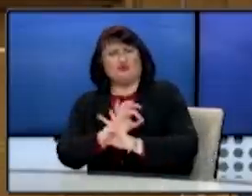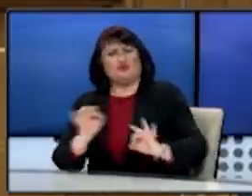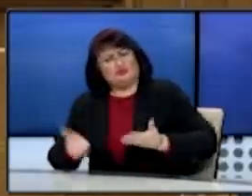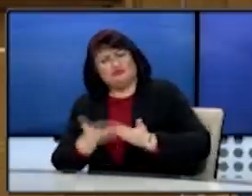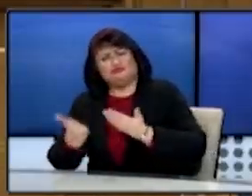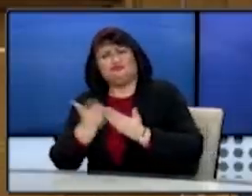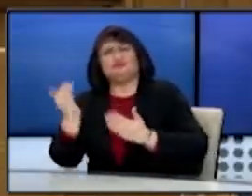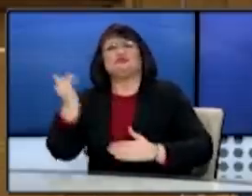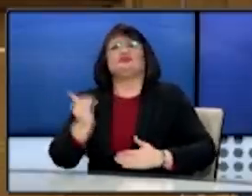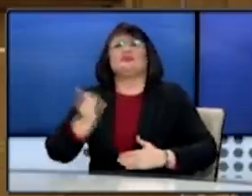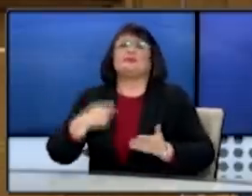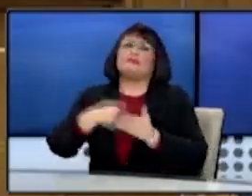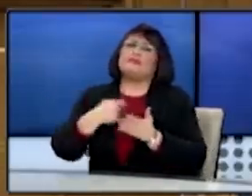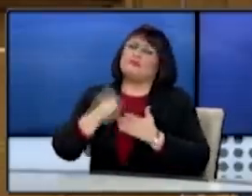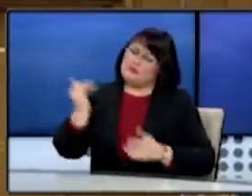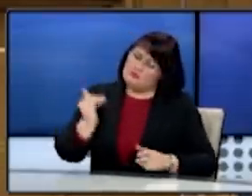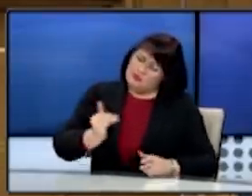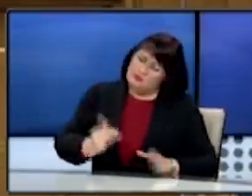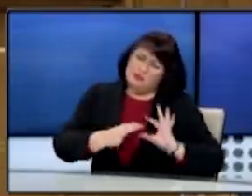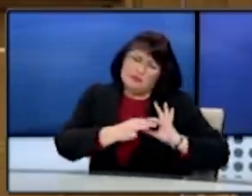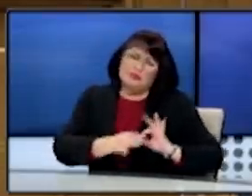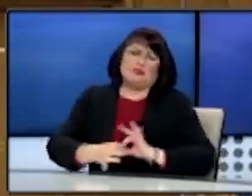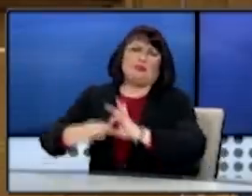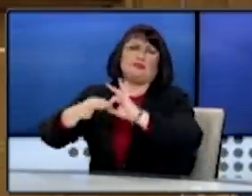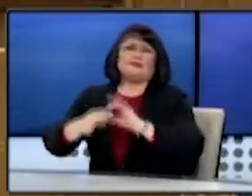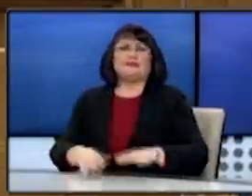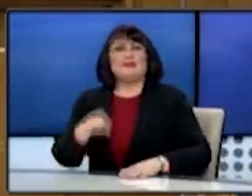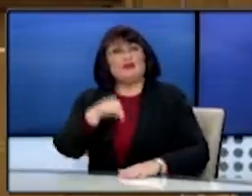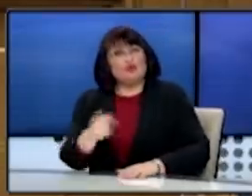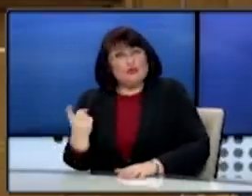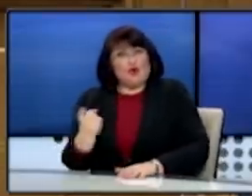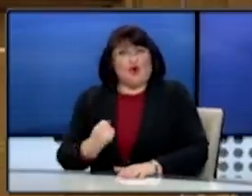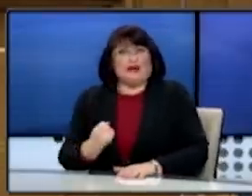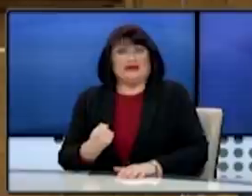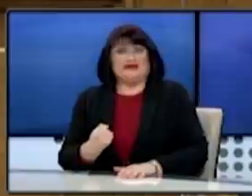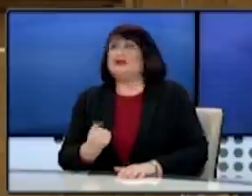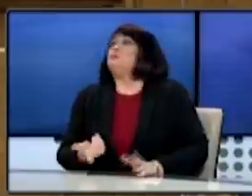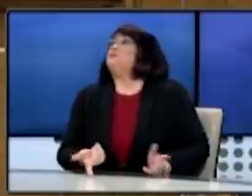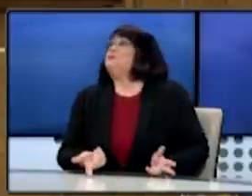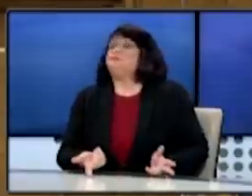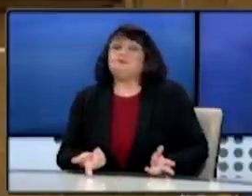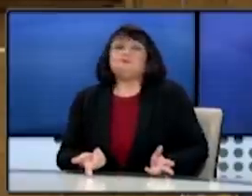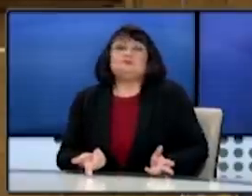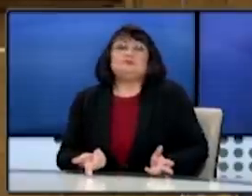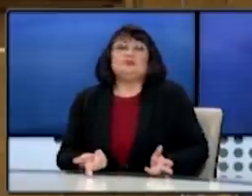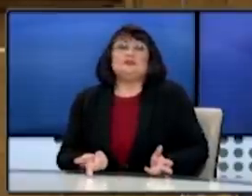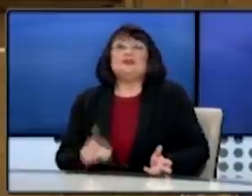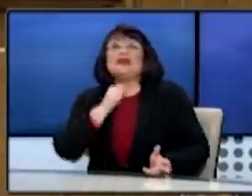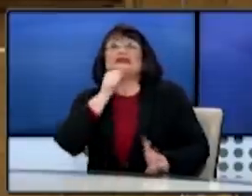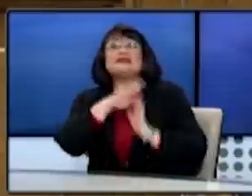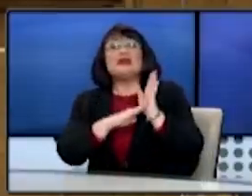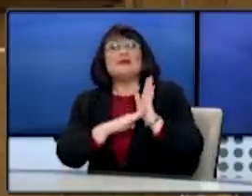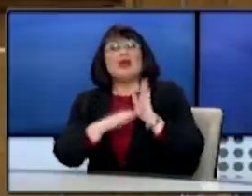συνεχείς μειώσεις στη φορολογία τους. Είναι ή δεν είναι πρόκληση η συνταγματικά κατοχυρωμένη φοροαπαλλαγή